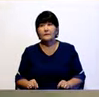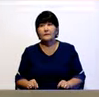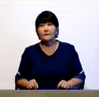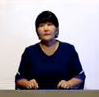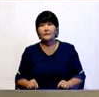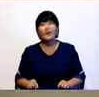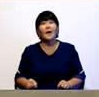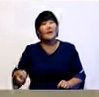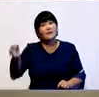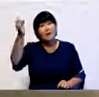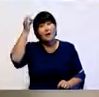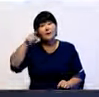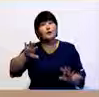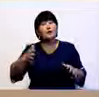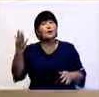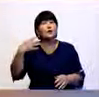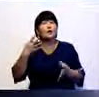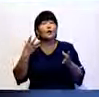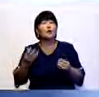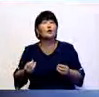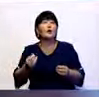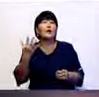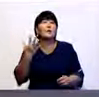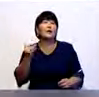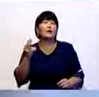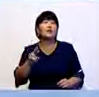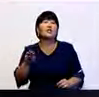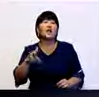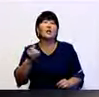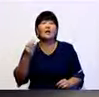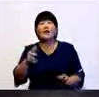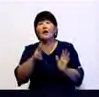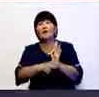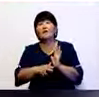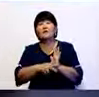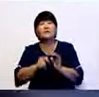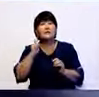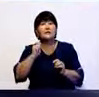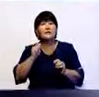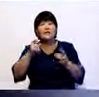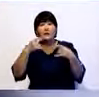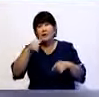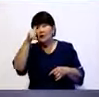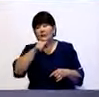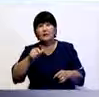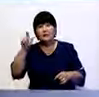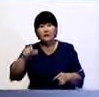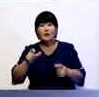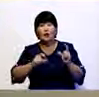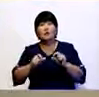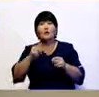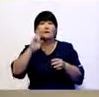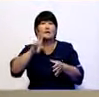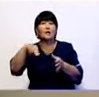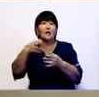напомним это случилось днем 5 июня в жалогашском районе 80-летний студент по неосторожности упал в канал близ аула